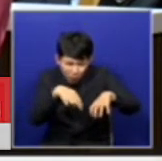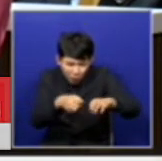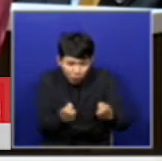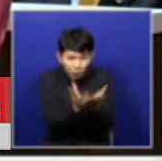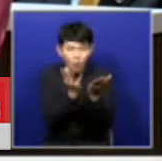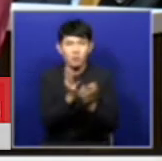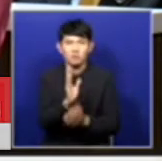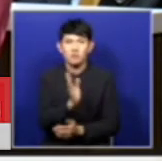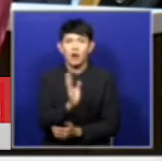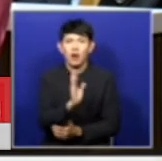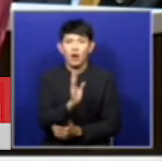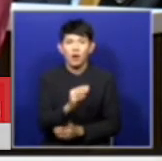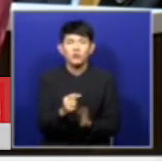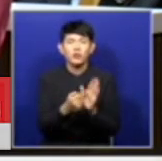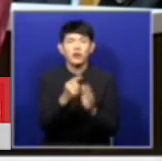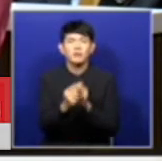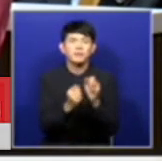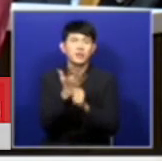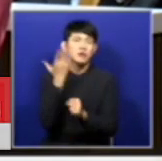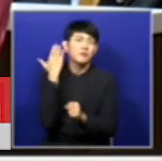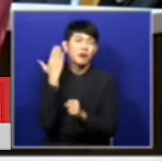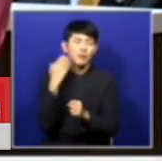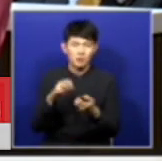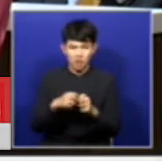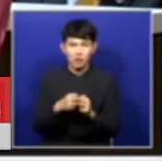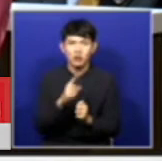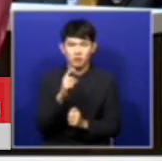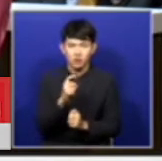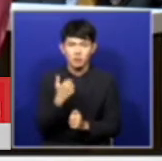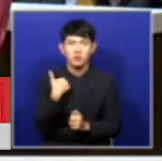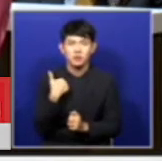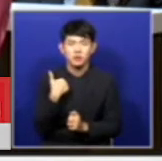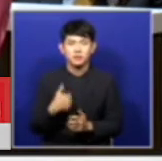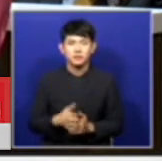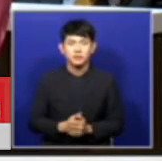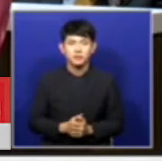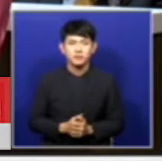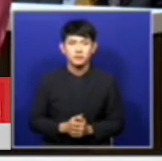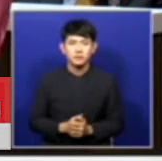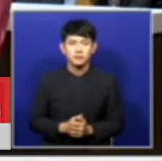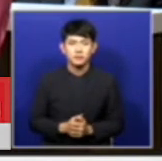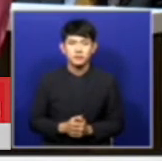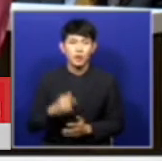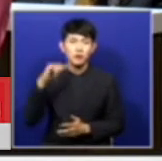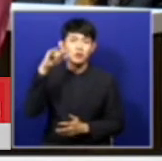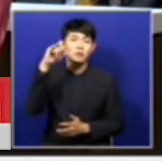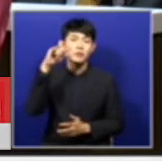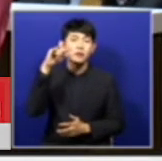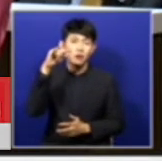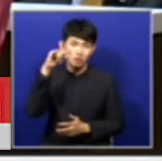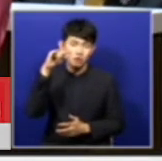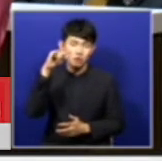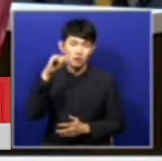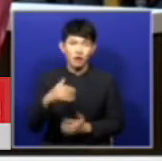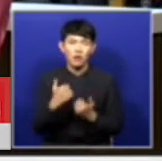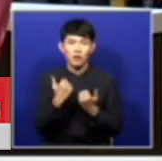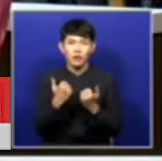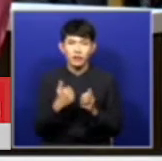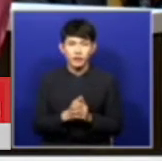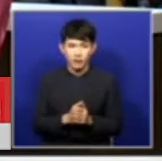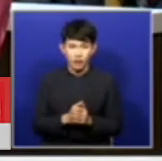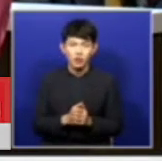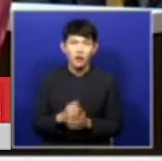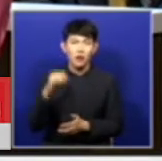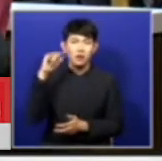ตุเสียชีวิตอย่างที่ปีที่ผ่านมาหลายศพนะครับเครื่องบินล่ะวันนี้กองทัพอากาศซื้อเครื่องบิน